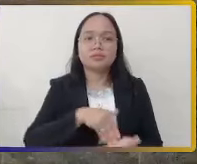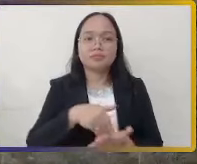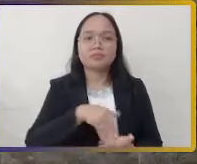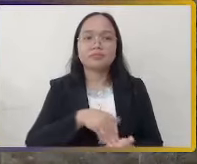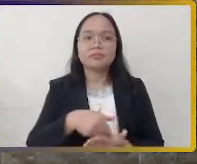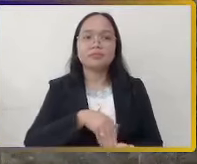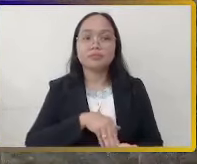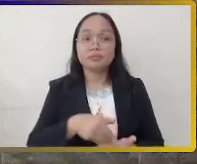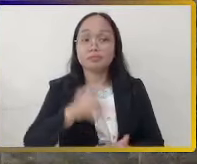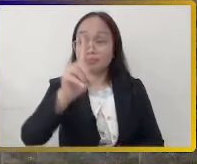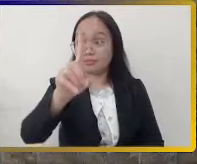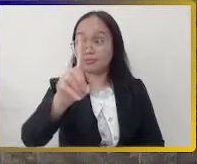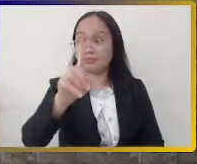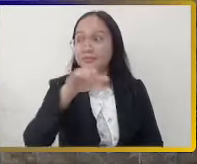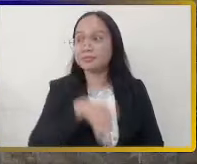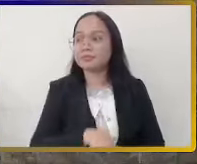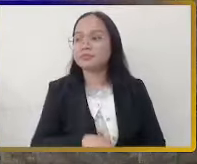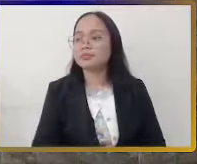One more time.